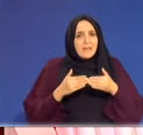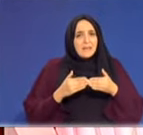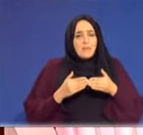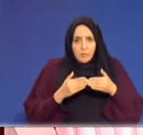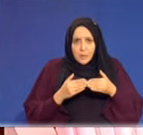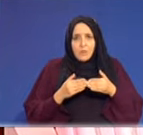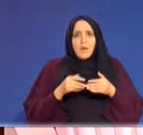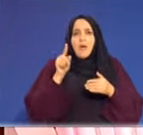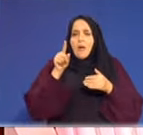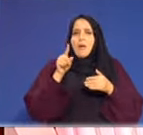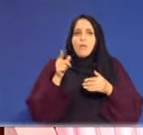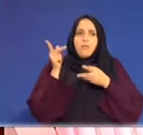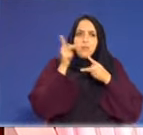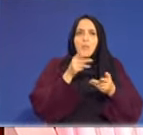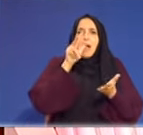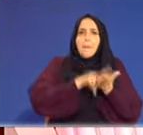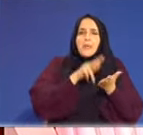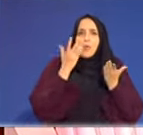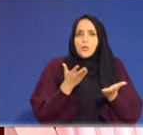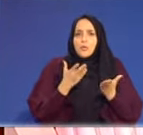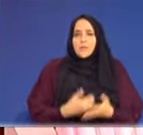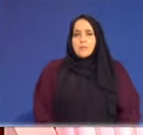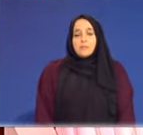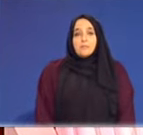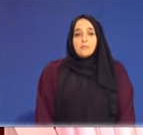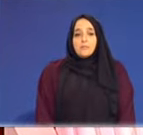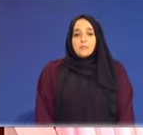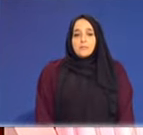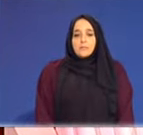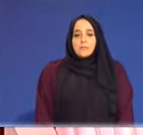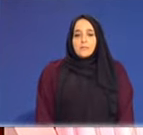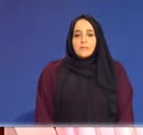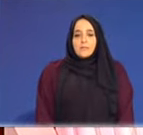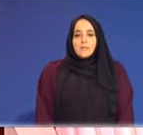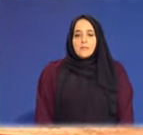المدرسي. نعم. يعني اليوم طبقت التسخيرة تاعنا،